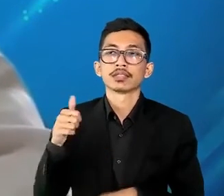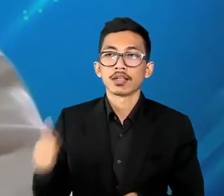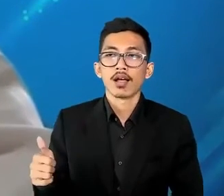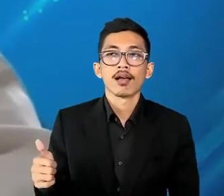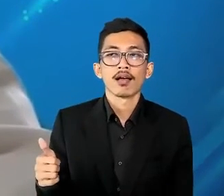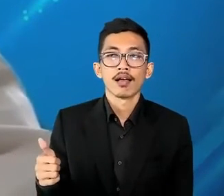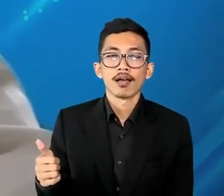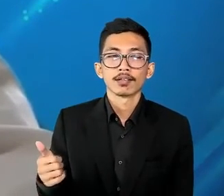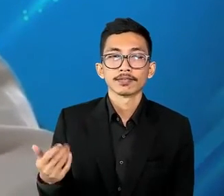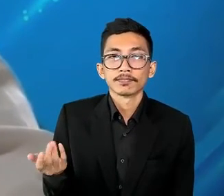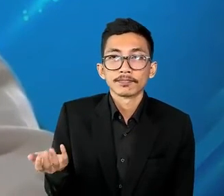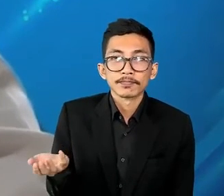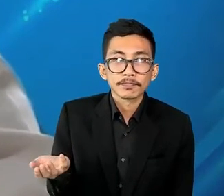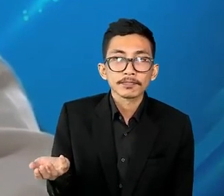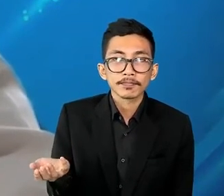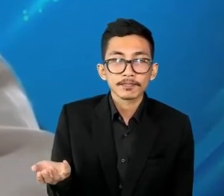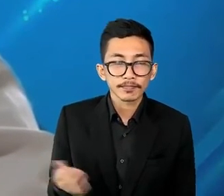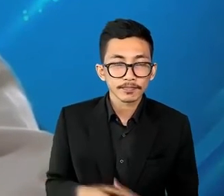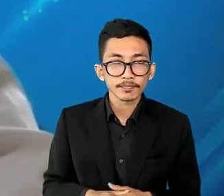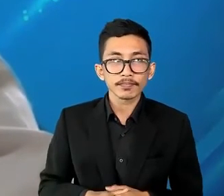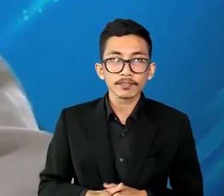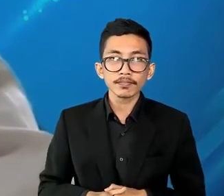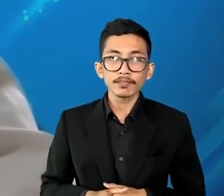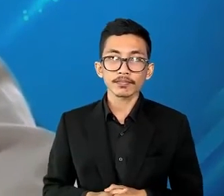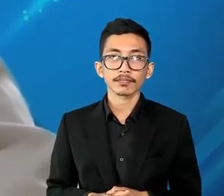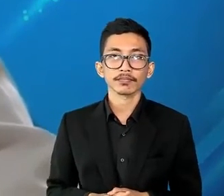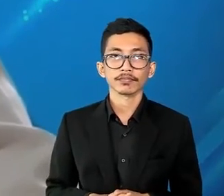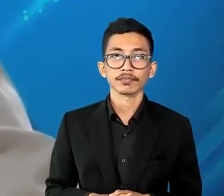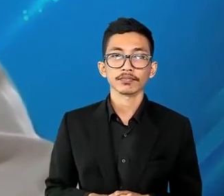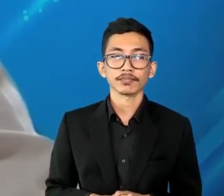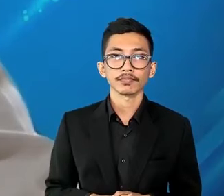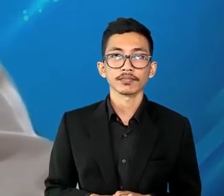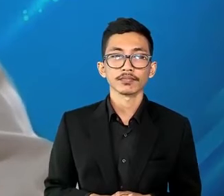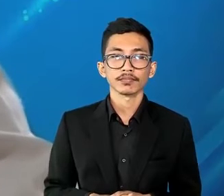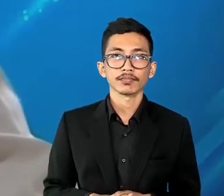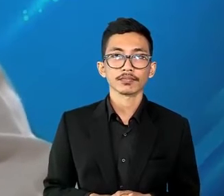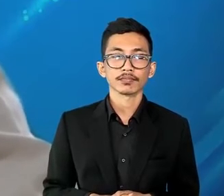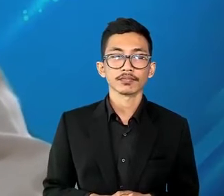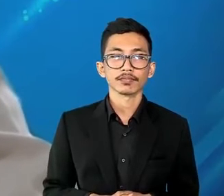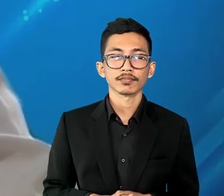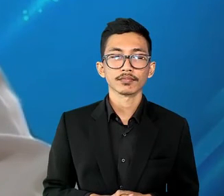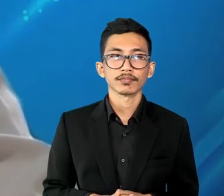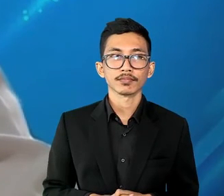si sakit itu diisolasi. Seperti itu. Jadi tadi